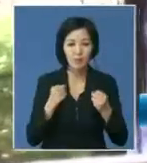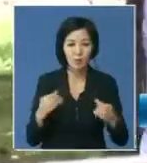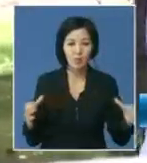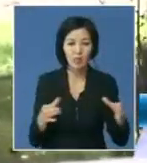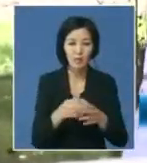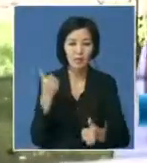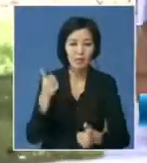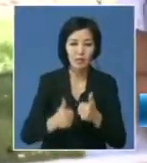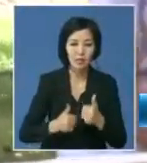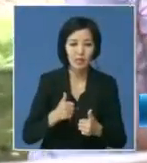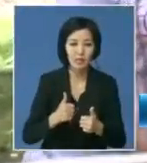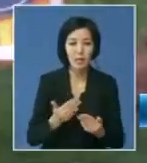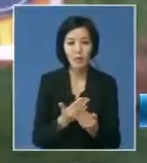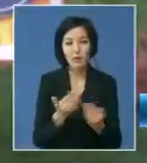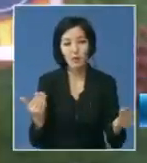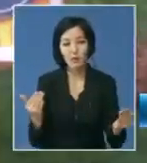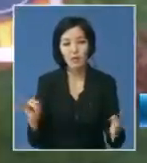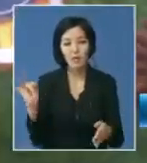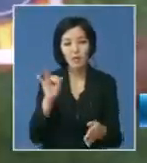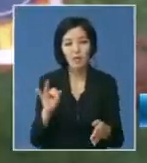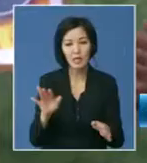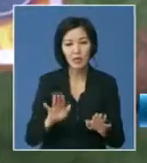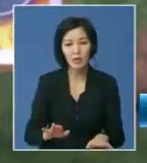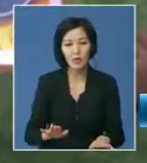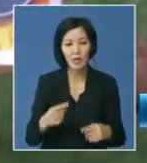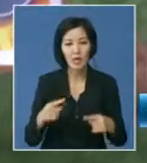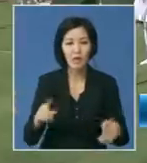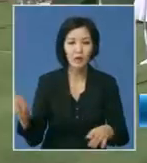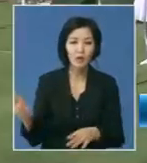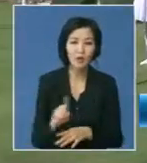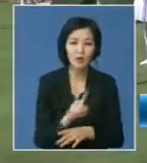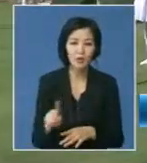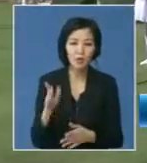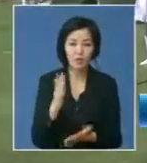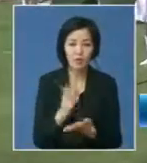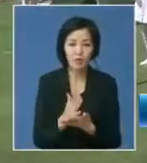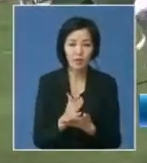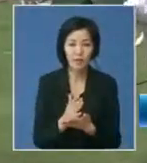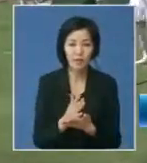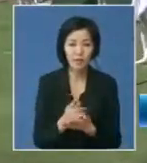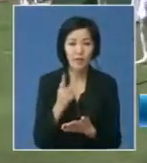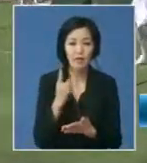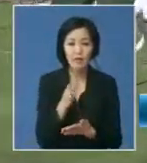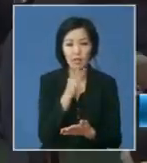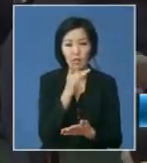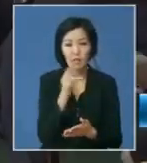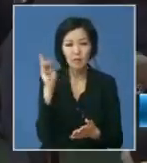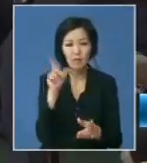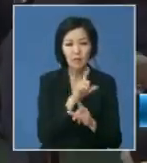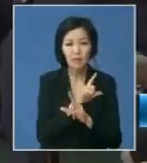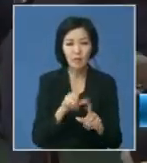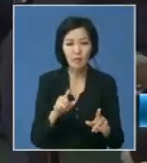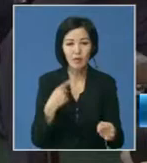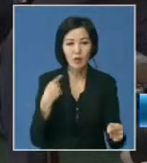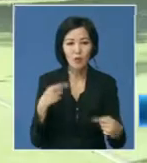командалық жарыстармен музейге, тарихи орындарға, түрлі экскурсияларға апарады. Ал бірінші кезеңіндегі мектеп оқушылары үшін өзгеше